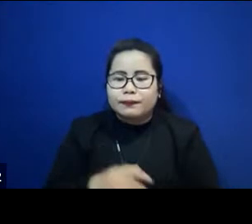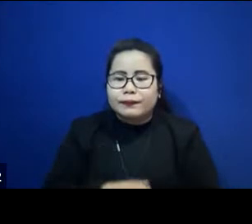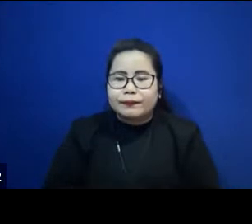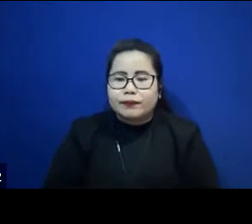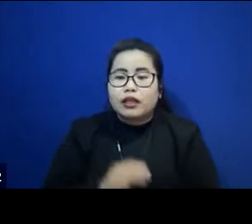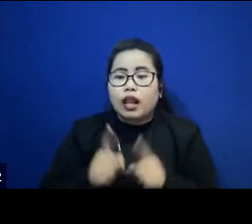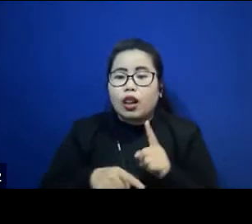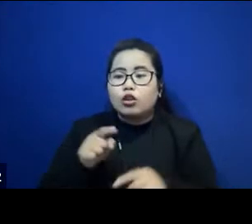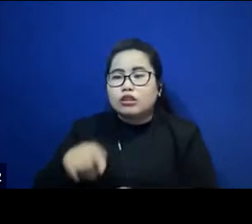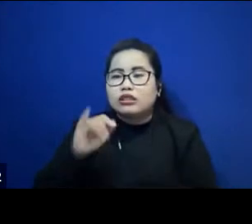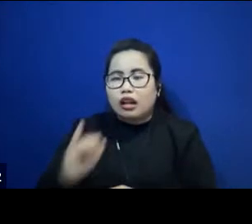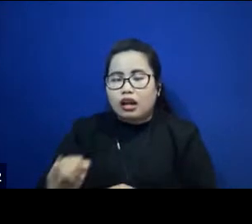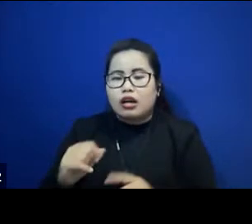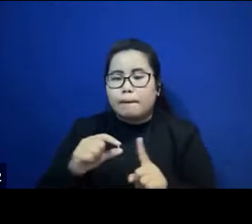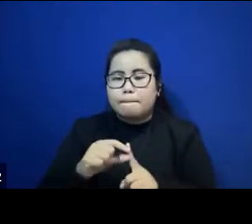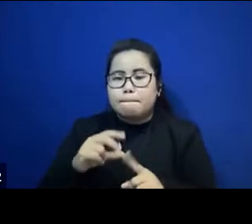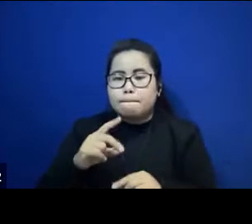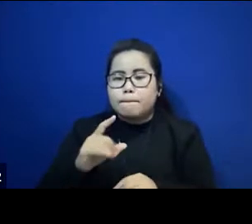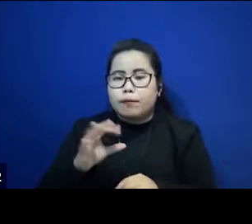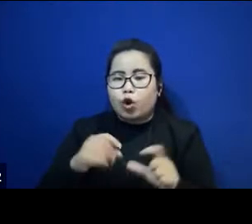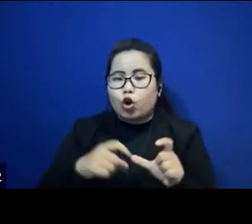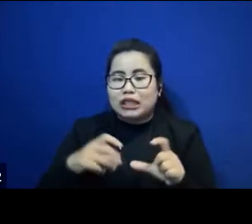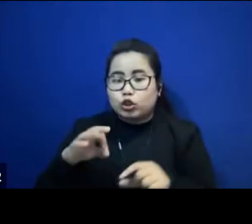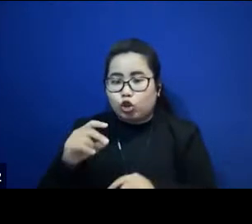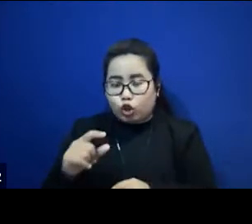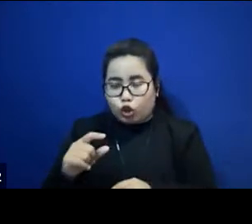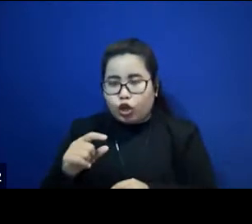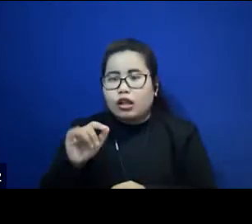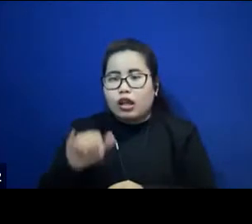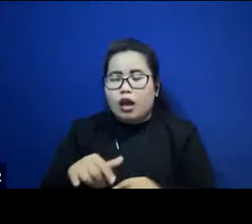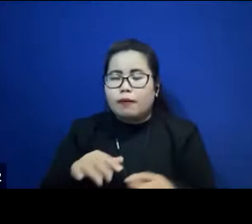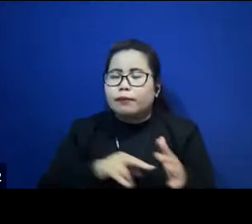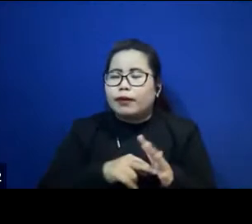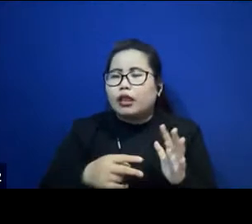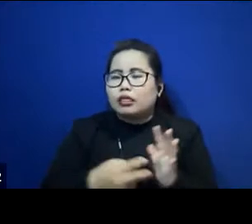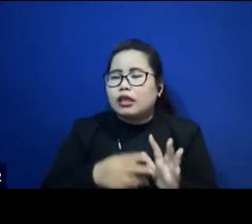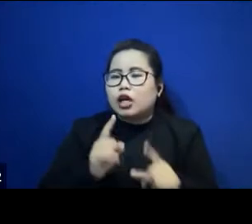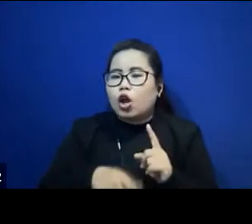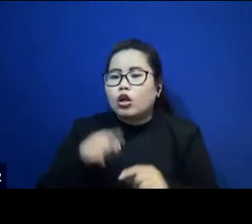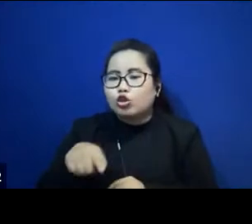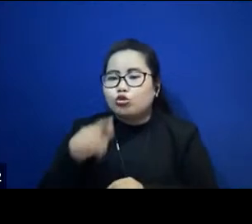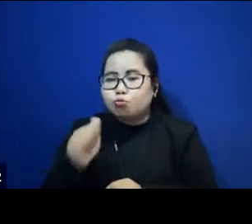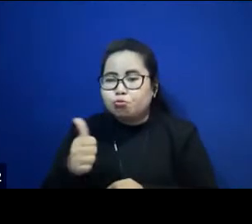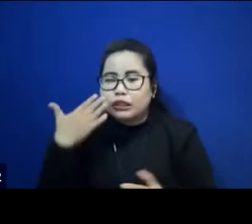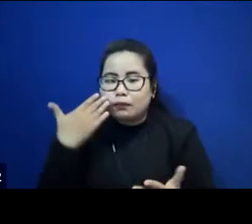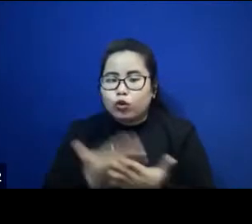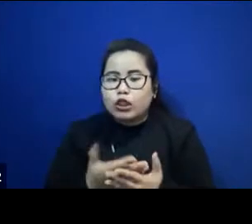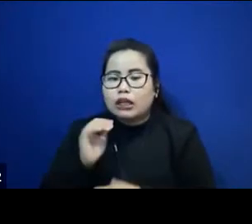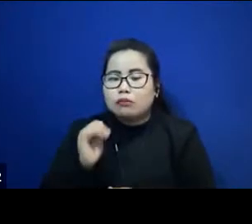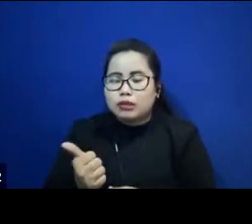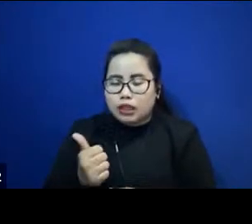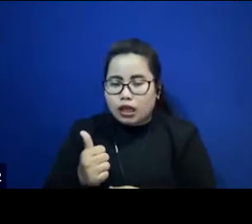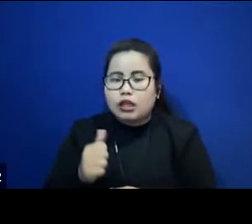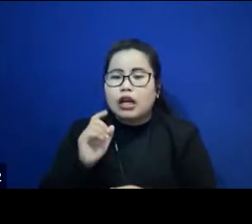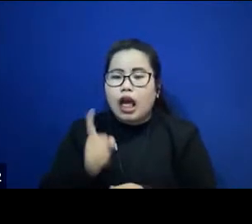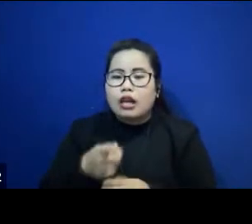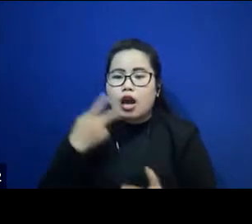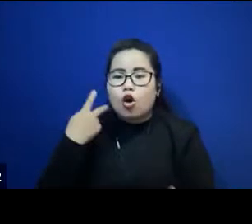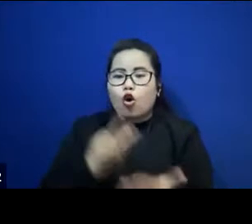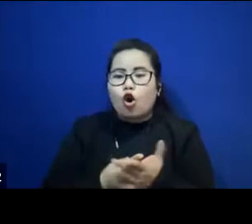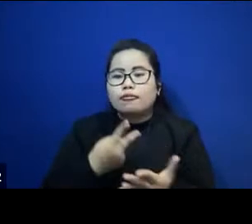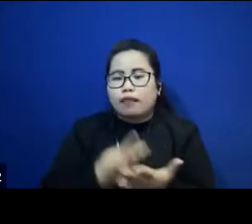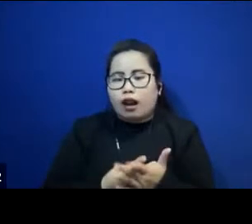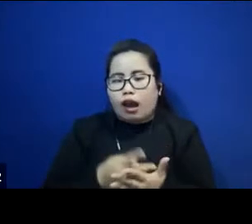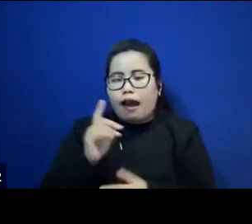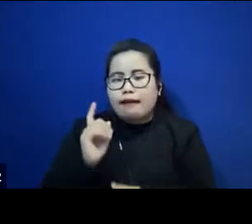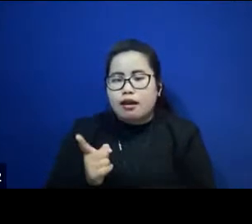prosesornya darmawi diparkir di atasnya pendek mungkin processor ya itu kalaupun bisa dibuktikan jaringan terhadap kontraktual